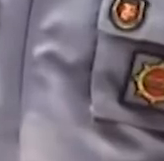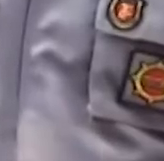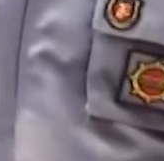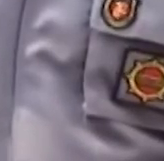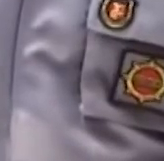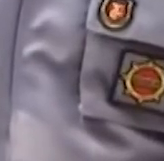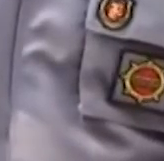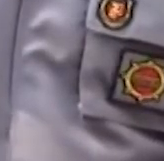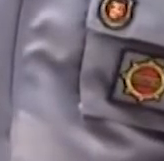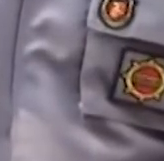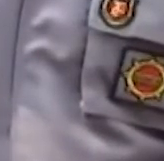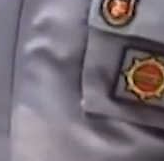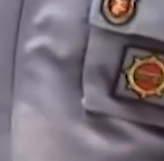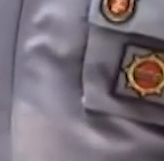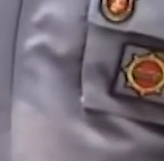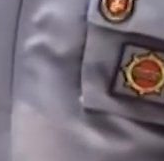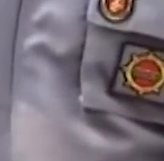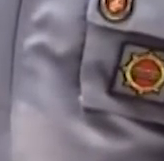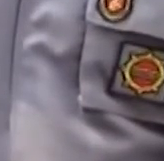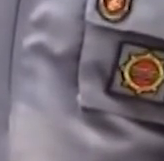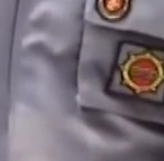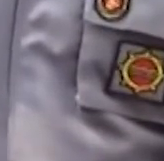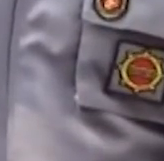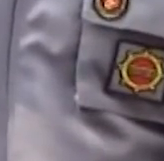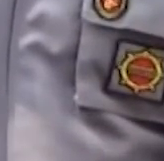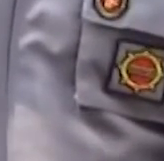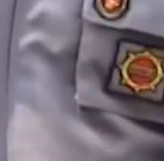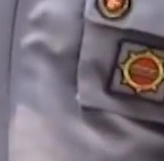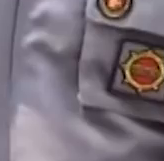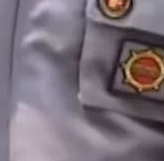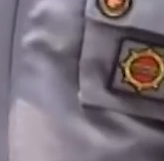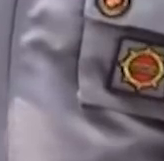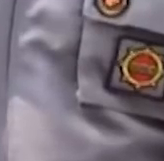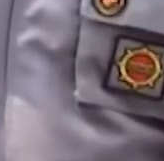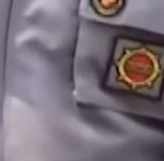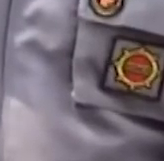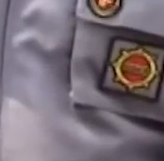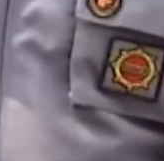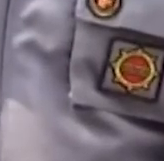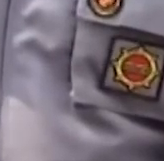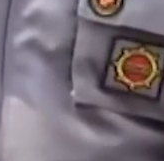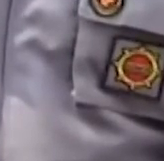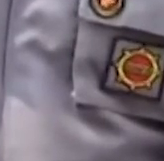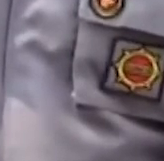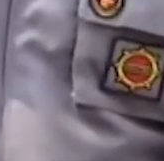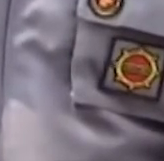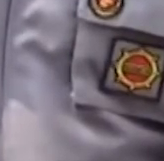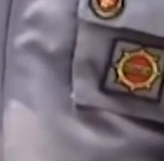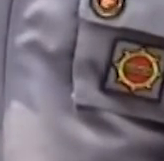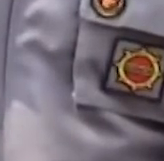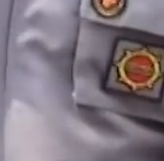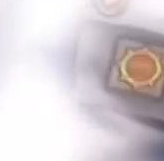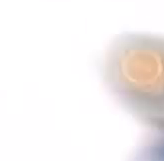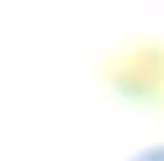gejala yang sama dialami oleh Bu Basiran bus Alifiah itu juga diperiksakan ke rumah sakit As